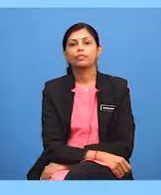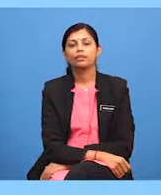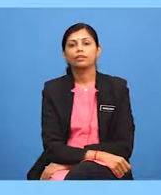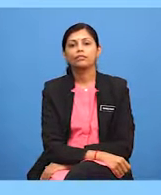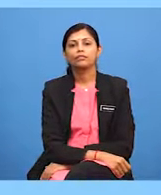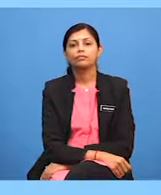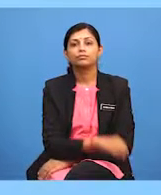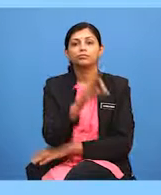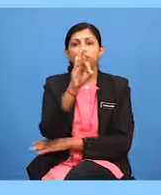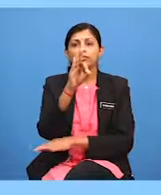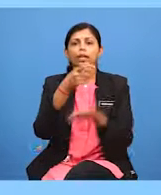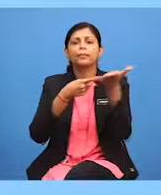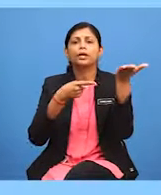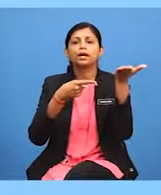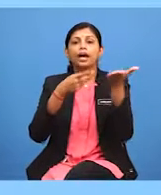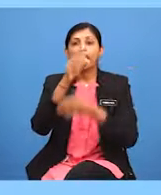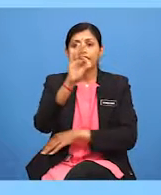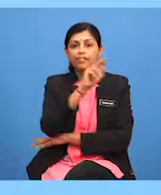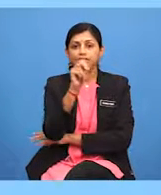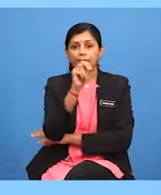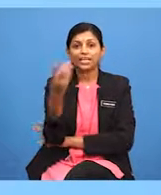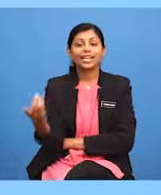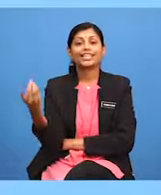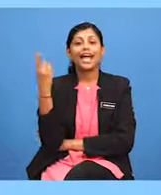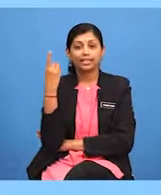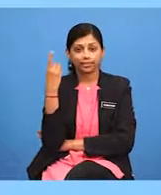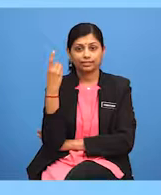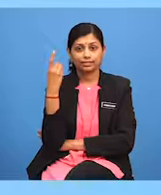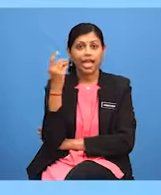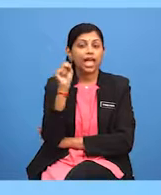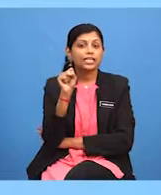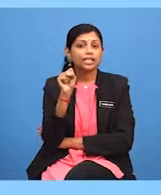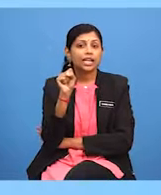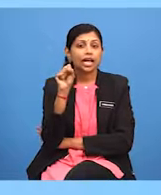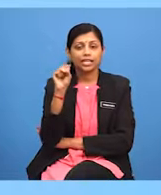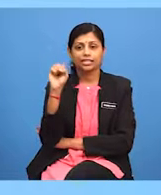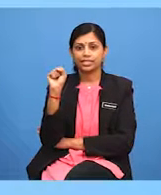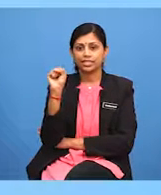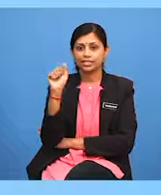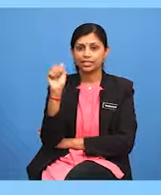mana F adalah daya dan S adalah sasaran.